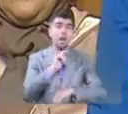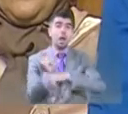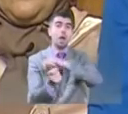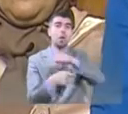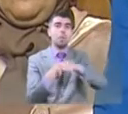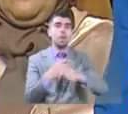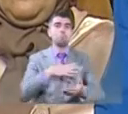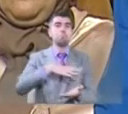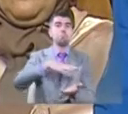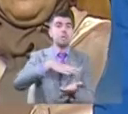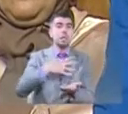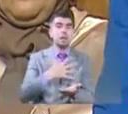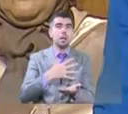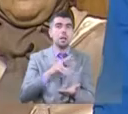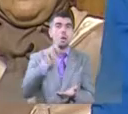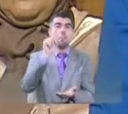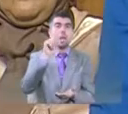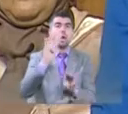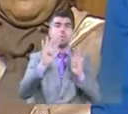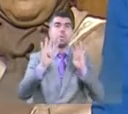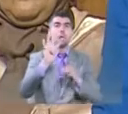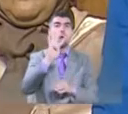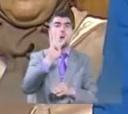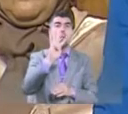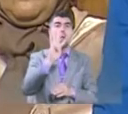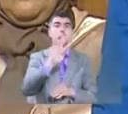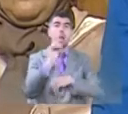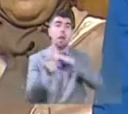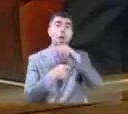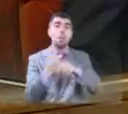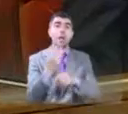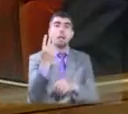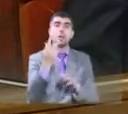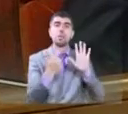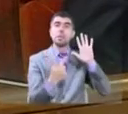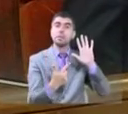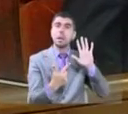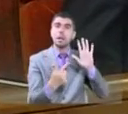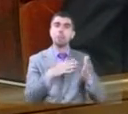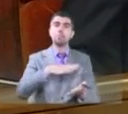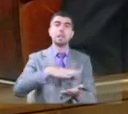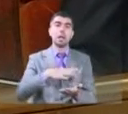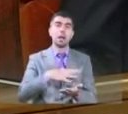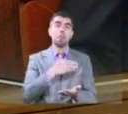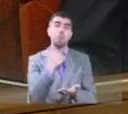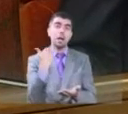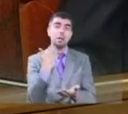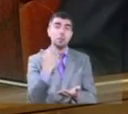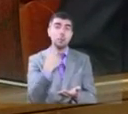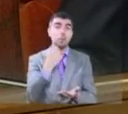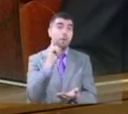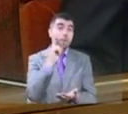الحضري. العالم القروي عندنا 148 وفاة مقابل 73 في المئة ألف في العالم الحضري. رغم الجهود التي